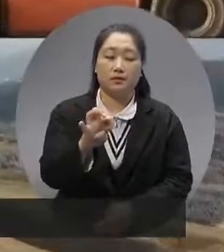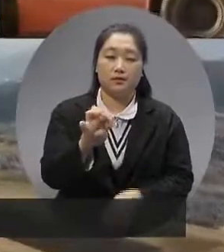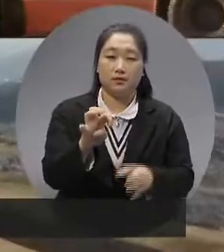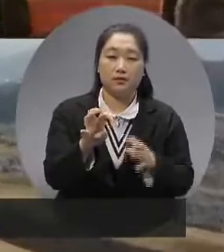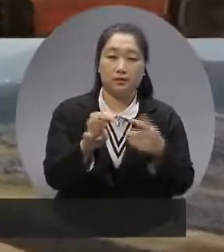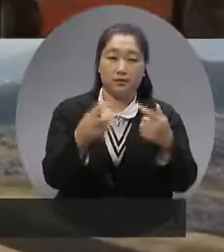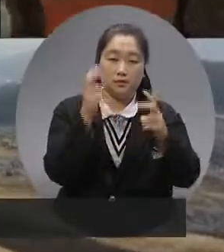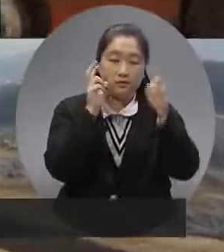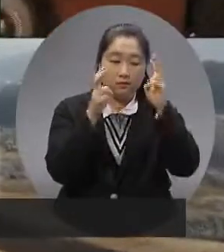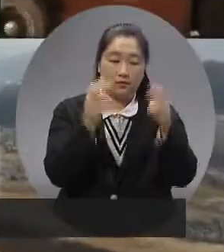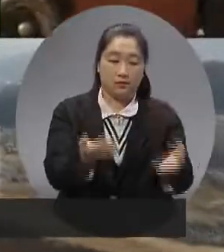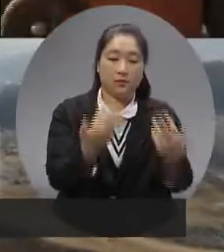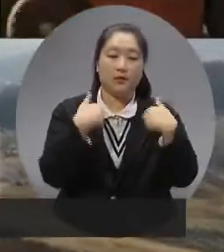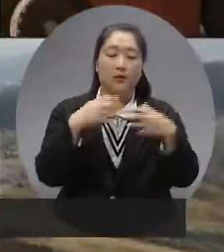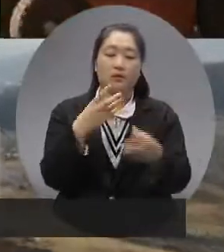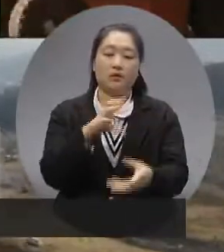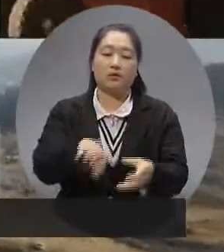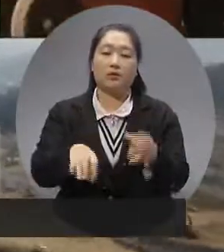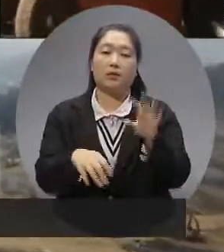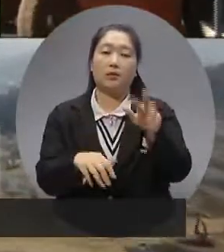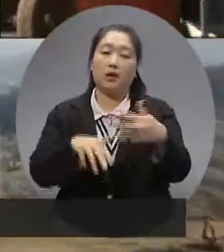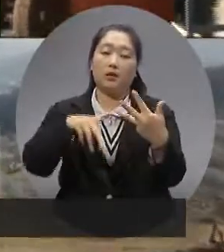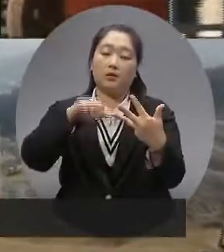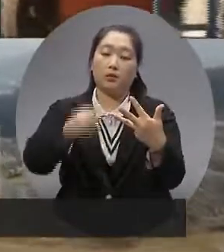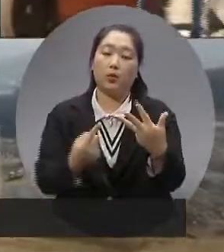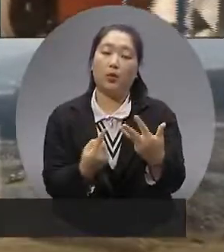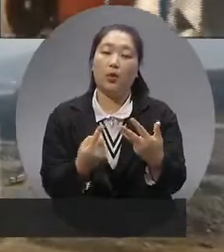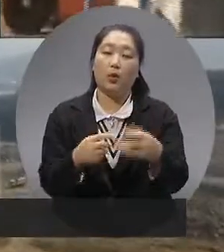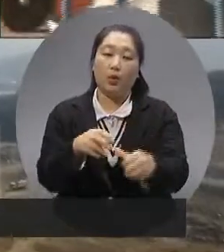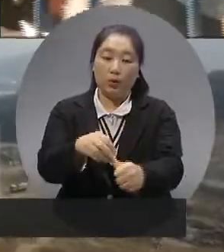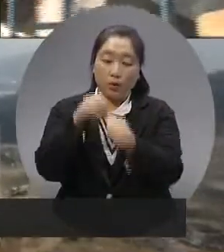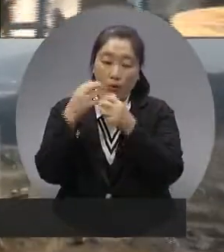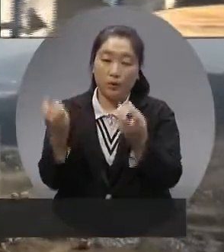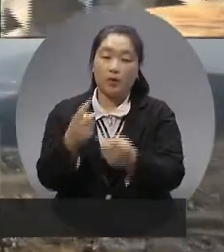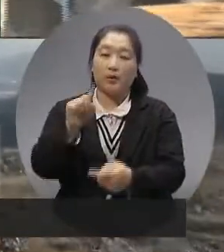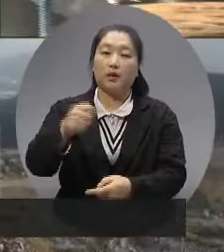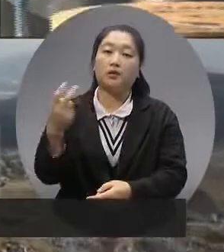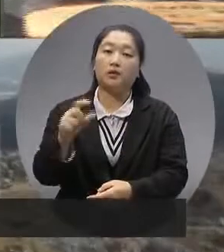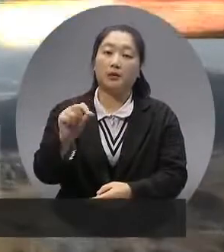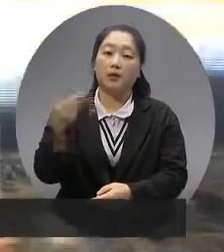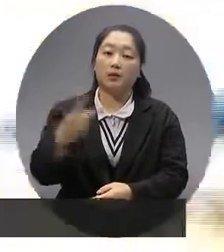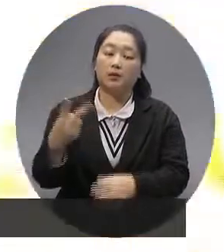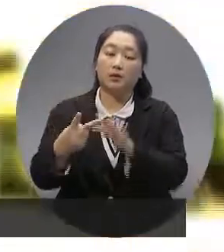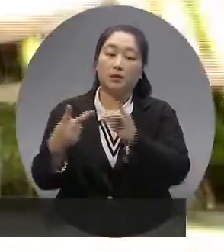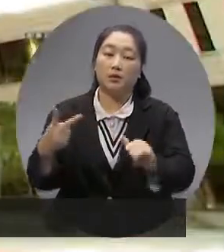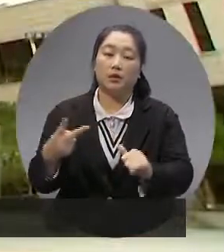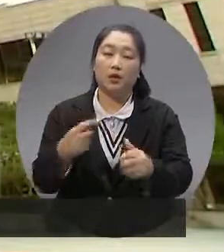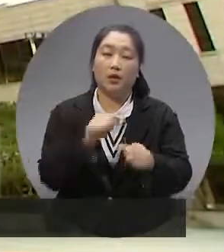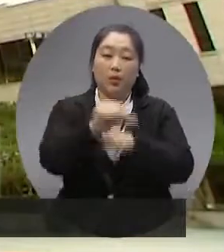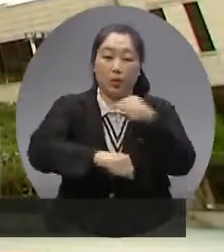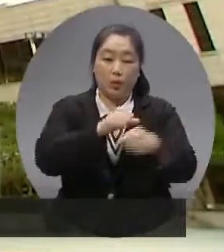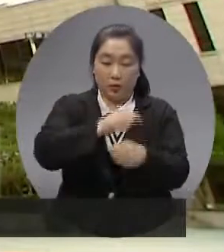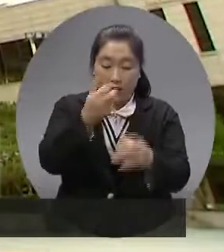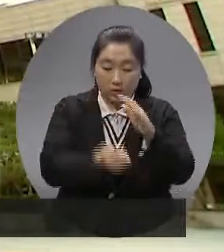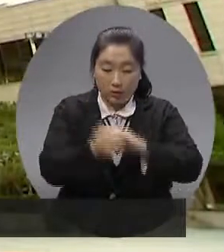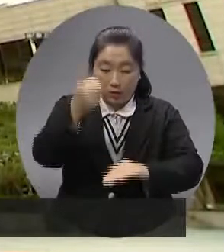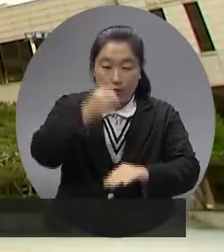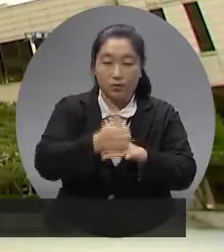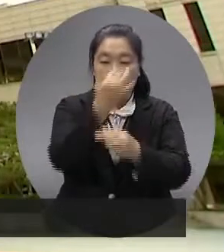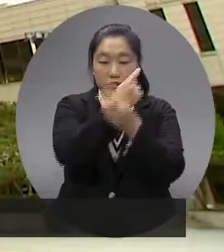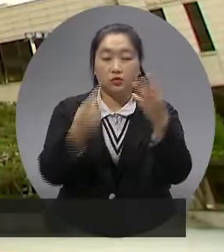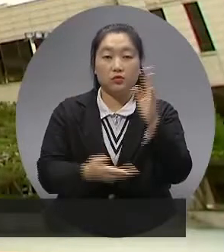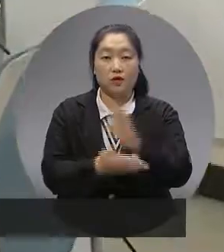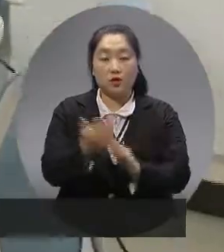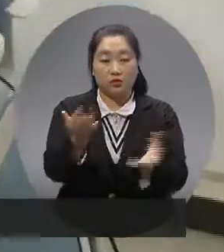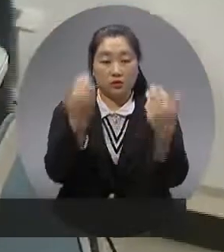유치에 투자액 8조 원, 고용인원 1만 2천여 명. 지난 5년의 성과지만 충주시의 투자 유치는